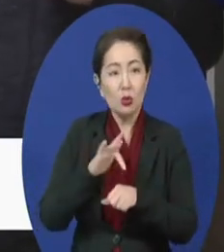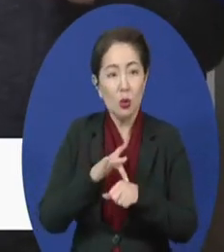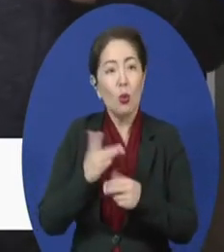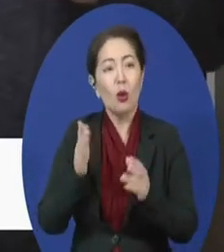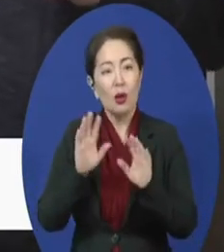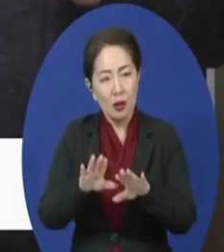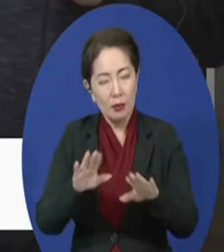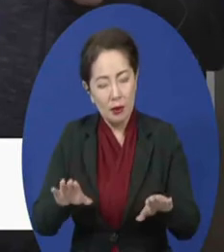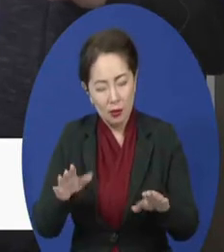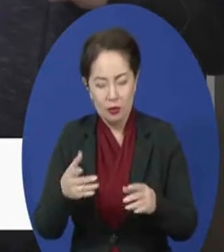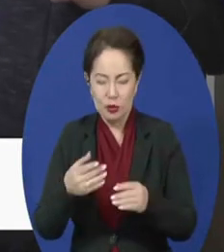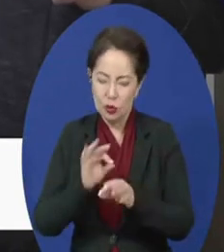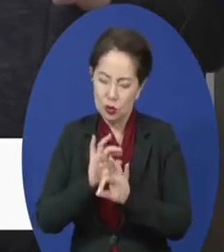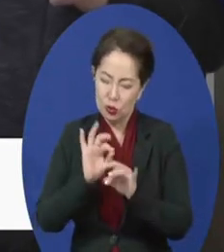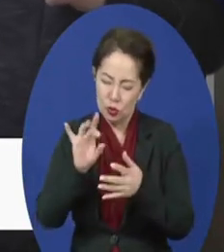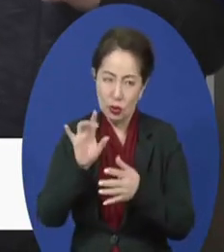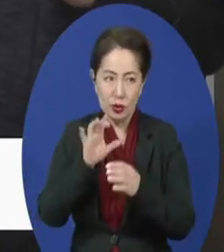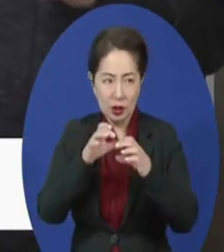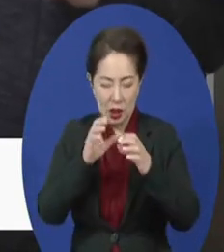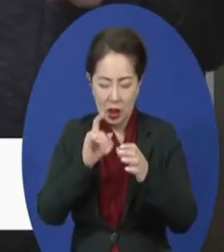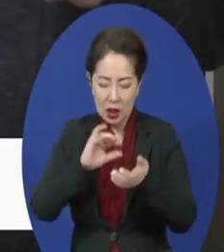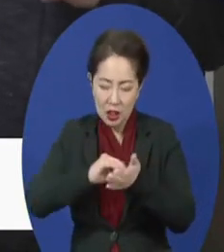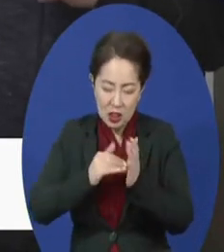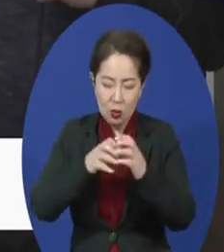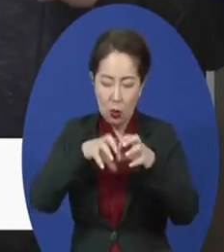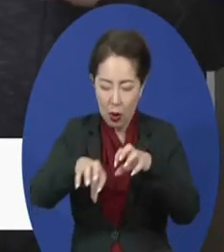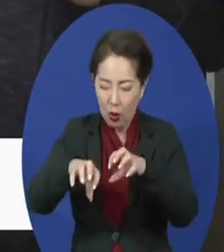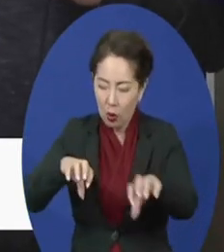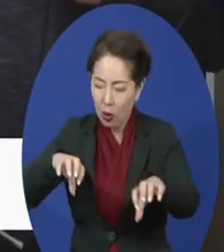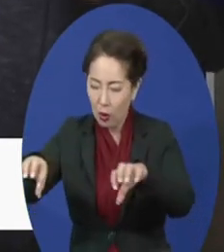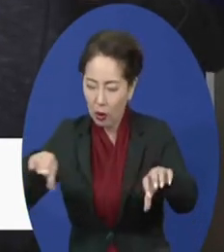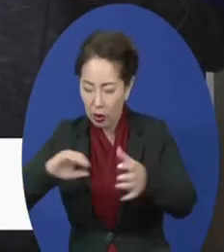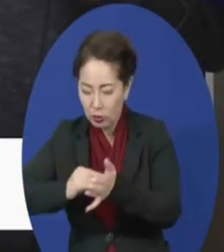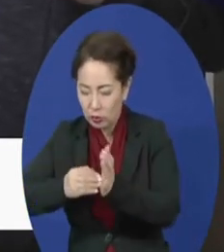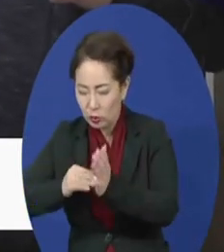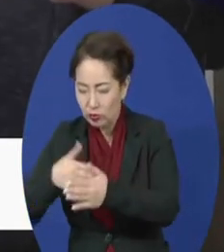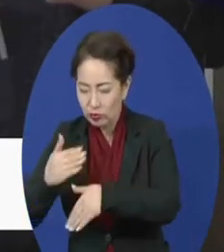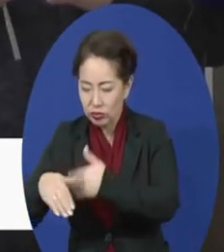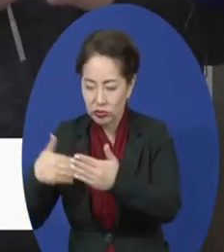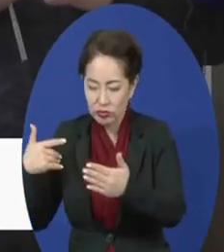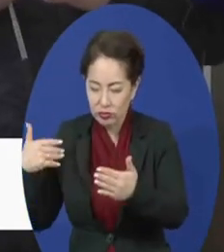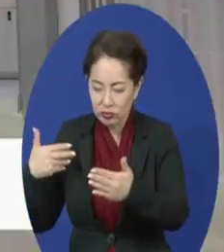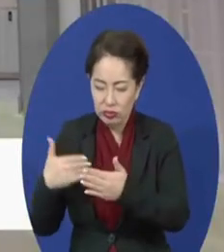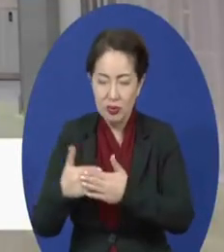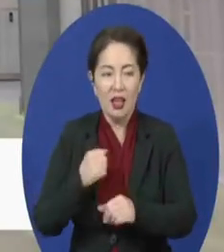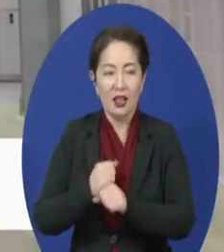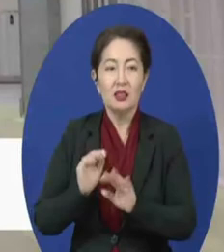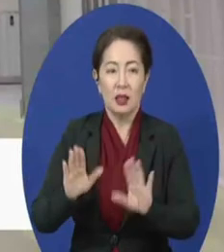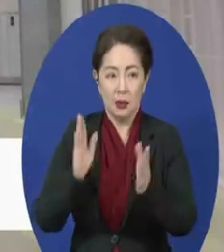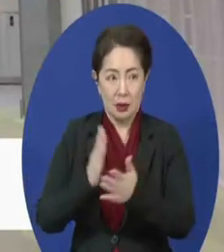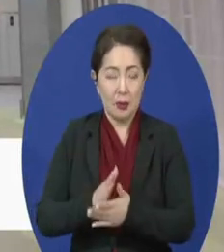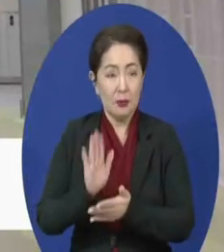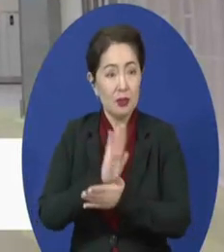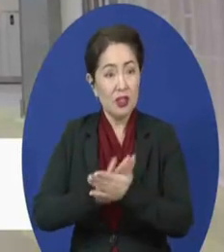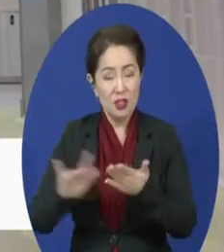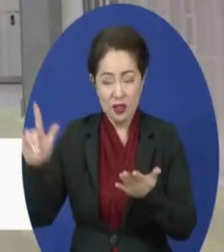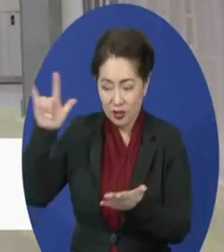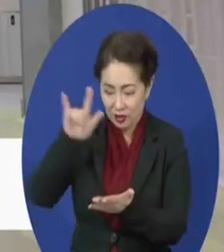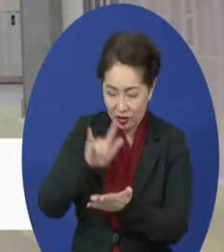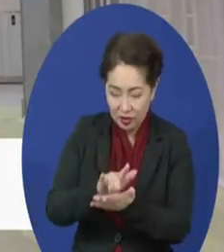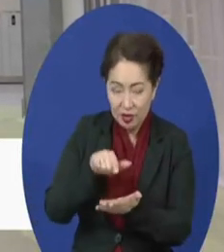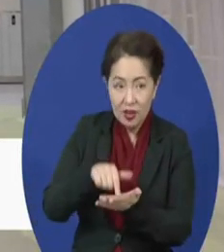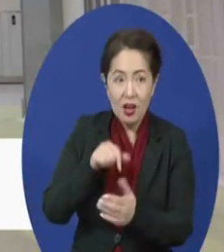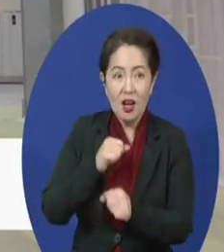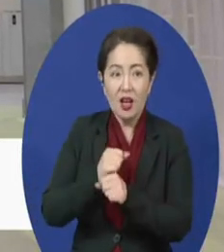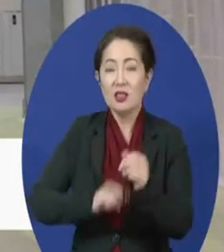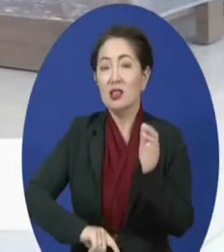төвүүдийг зоож өгөх гих мэтний хэсэгчсэн төлөвлөлтээр одоо яг бидний зүгээс л ажиллаж явж байгаа. Шинэ нисэх онгоцны буудал үйл